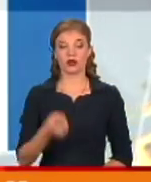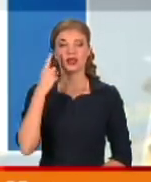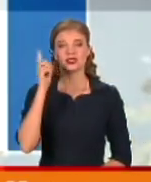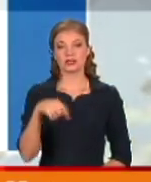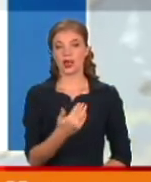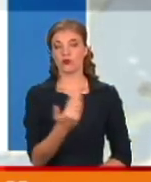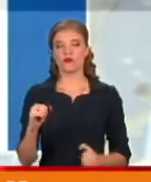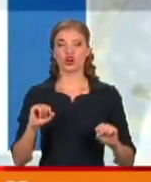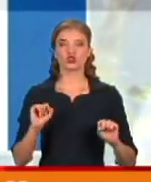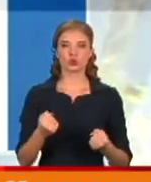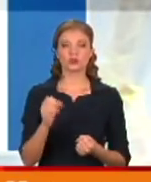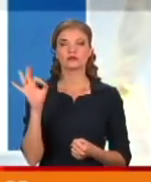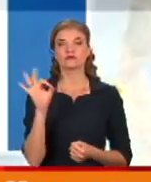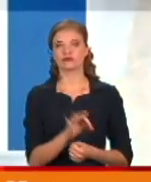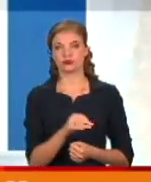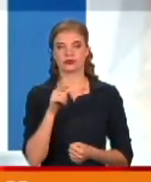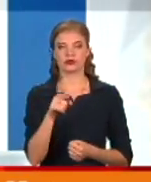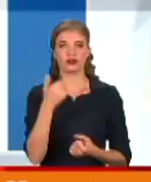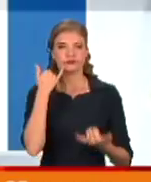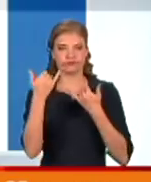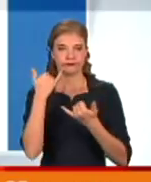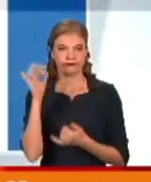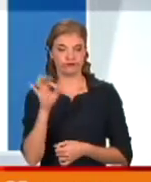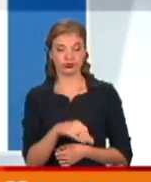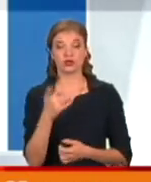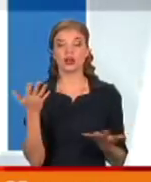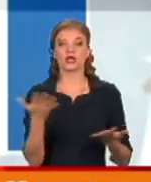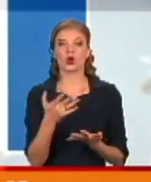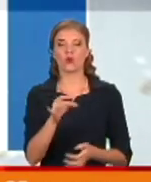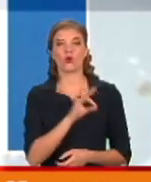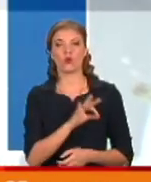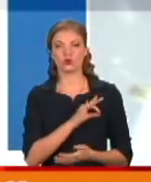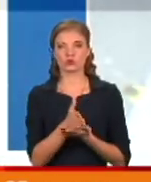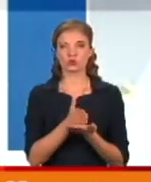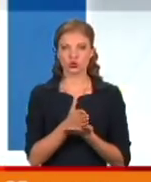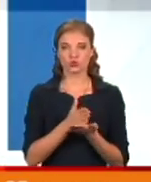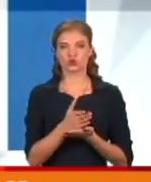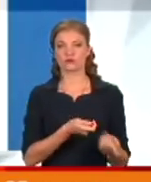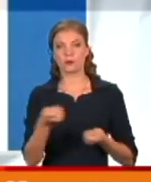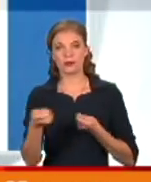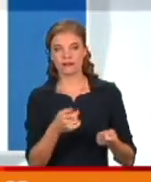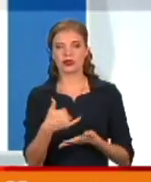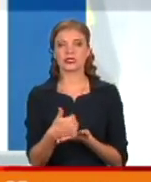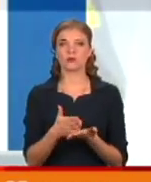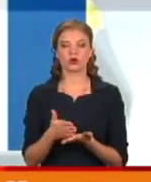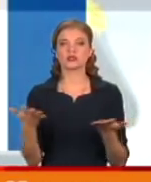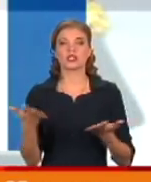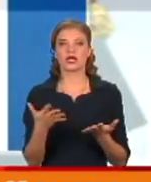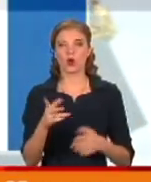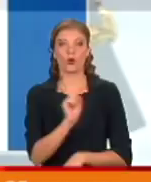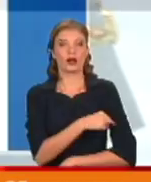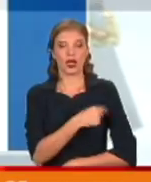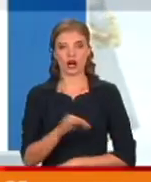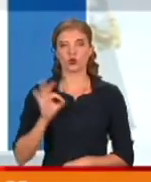Знаємо ваших друзів, із ким ви частіше всього зідзвонюєтеся, якою ви користуєтесь службою перевезень та послугами, якої